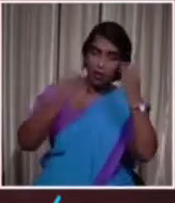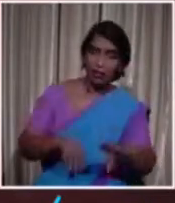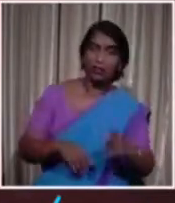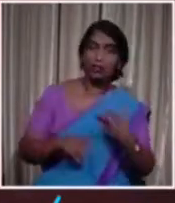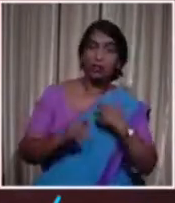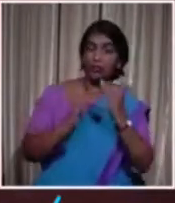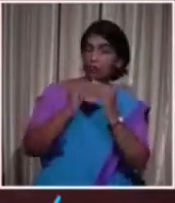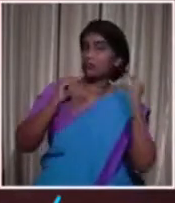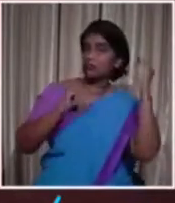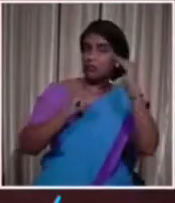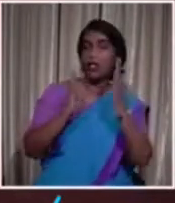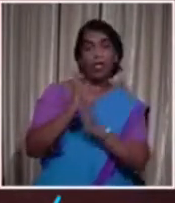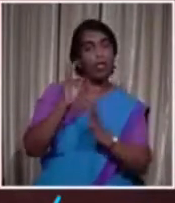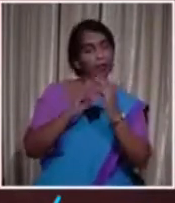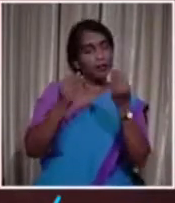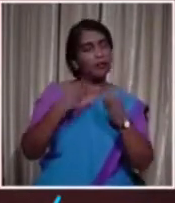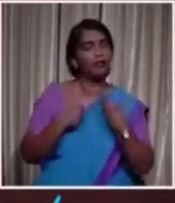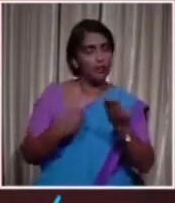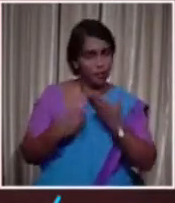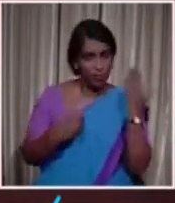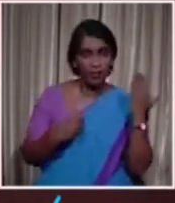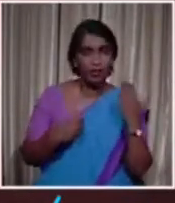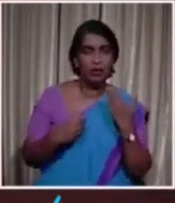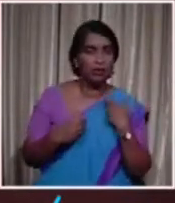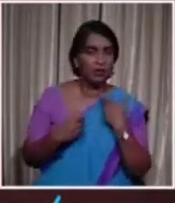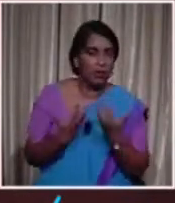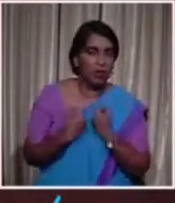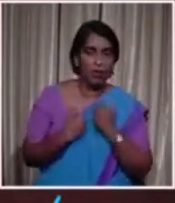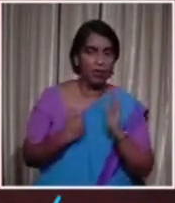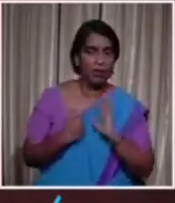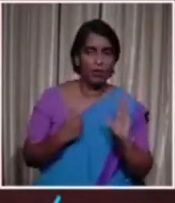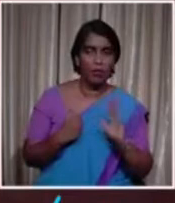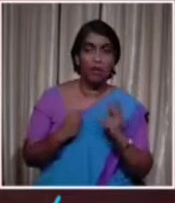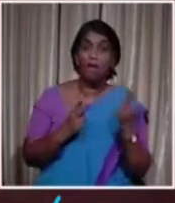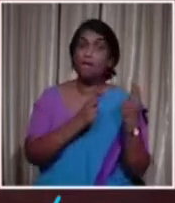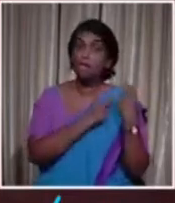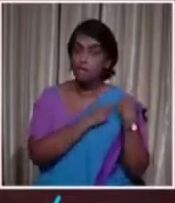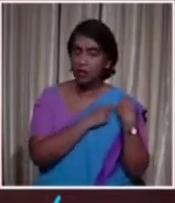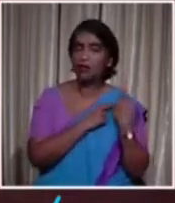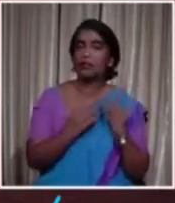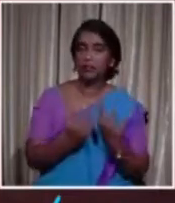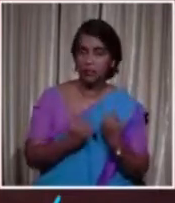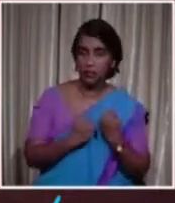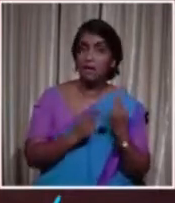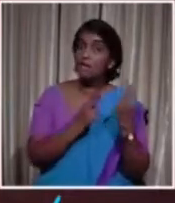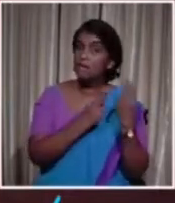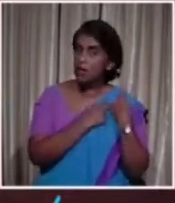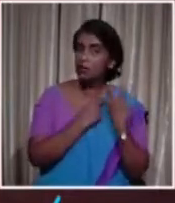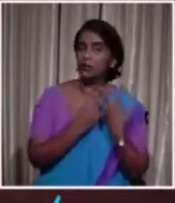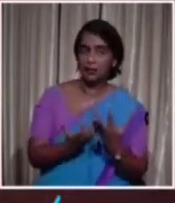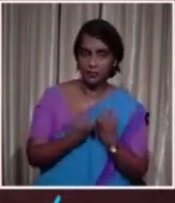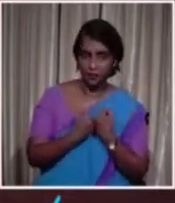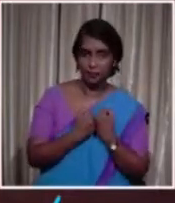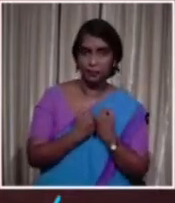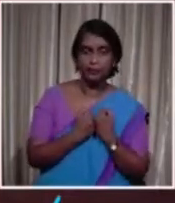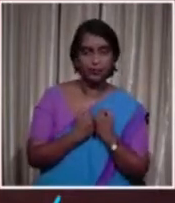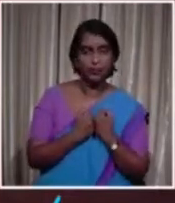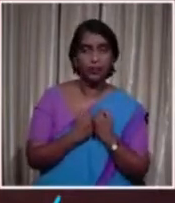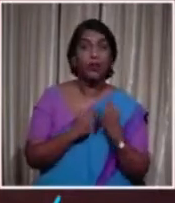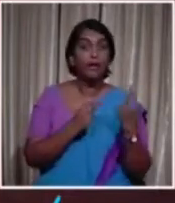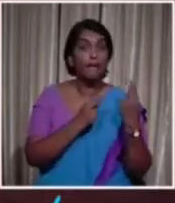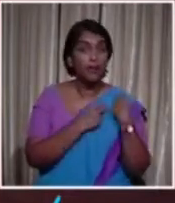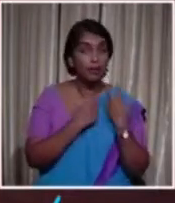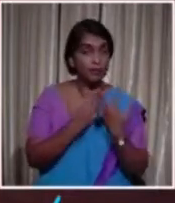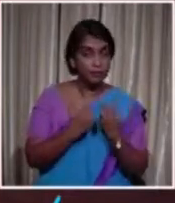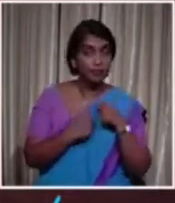ගන්න පුළුවන් ඉහළම තනතුරක් ගන්න තිබ්බා. ඒක නෙමේ අවශ්‍ය උනේ. වගකීමක් ගන්න. වගකීමක් ගන්න. වගකීමක්